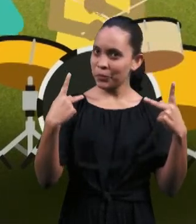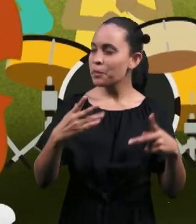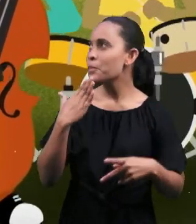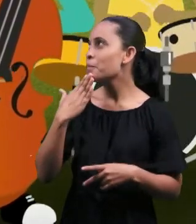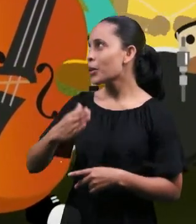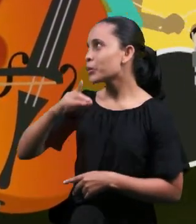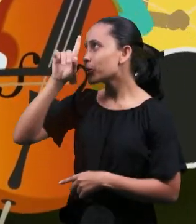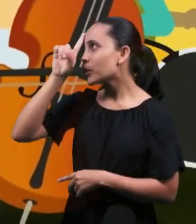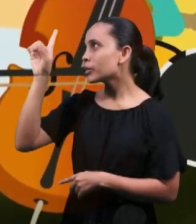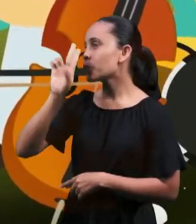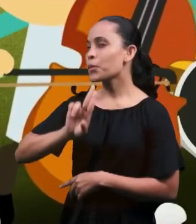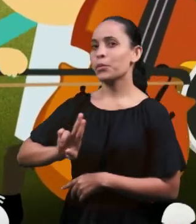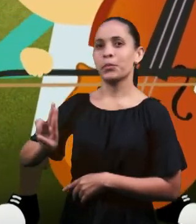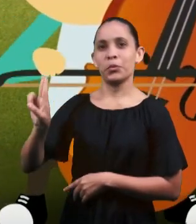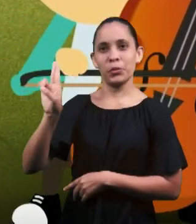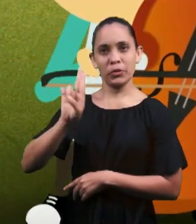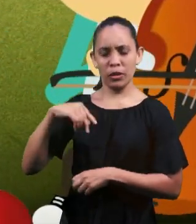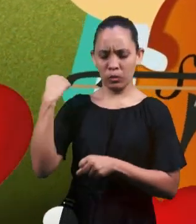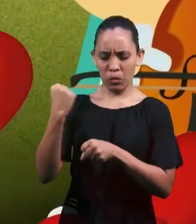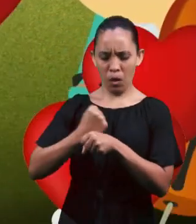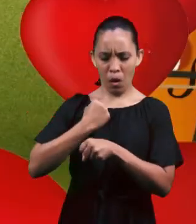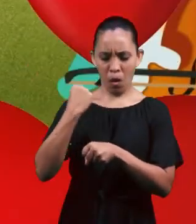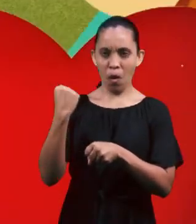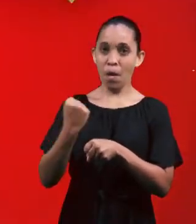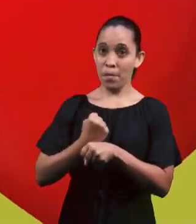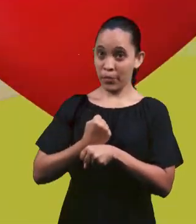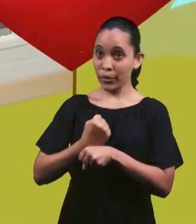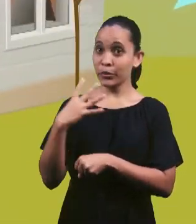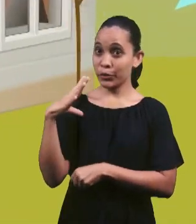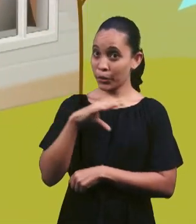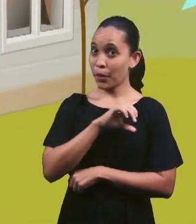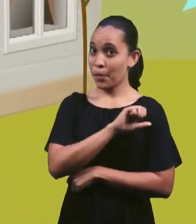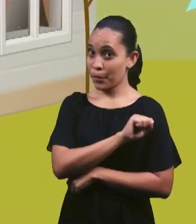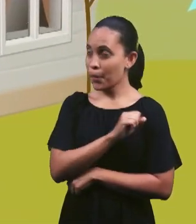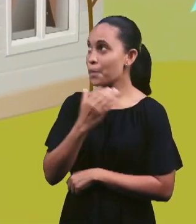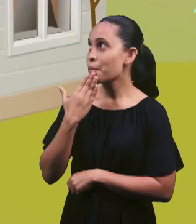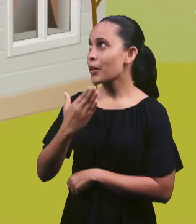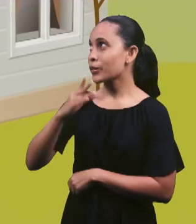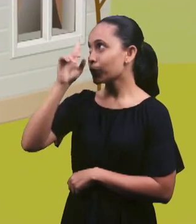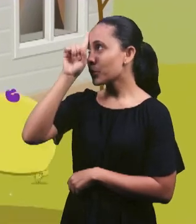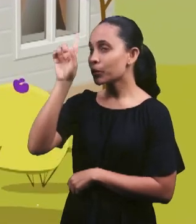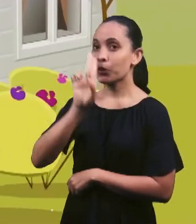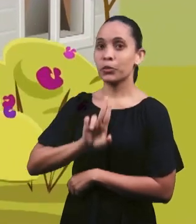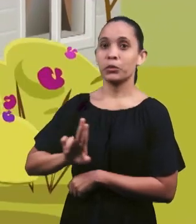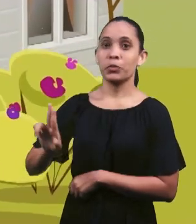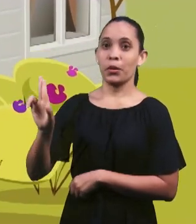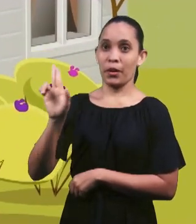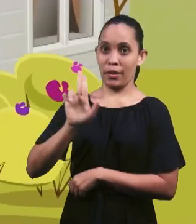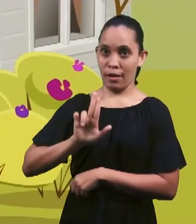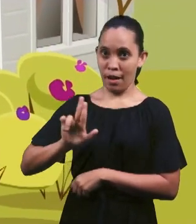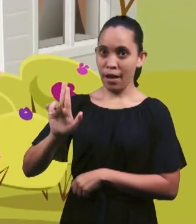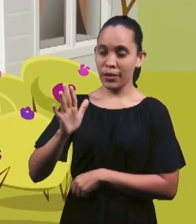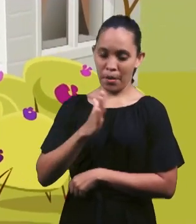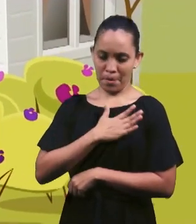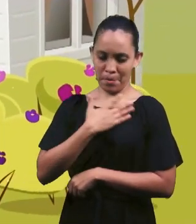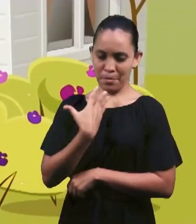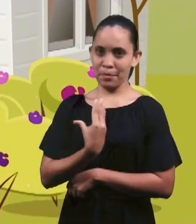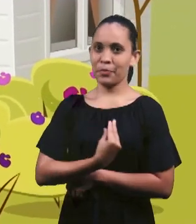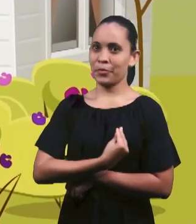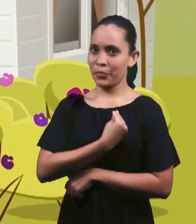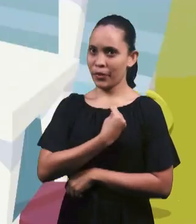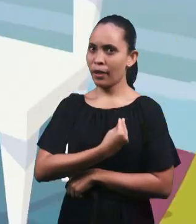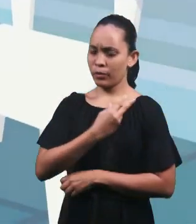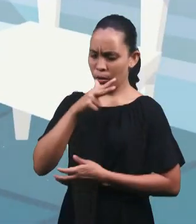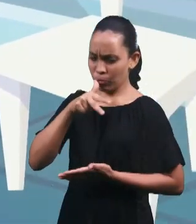Usa-me, Senhor, na tua obra de amor. Usa-me, Senhor, pra minha casa